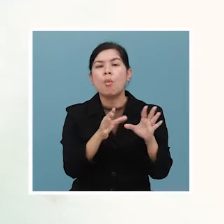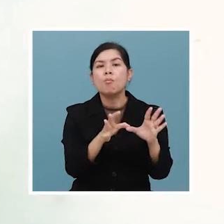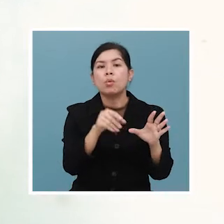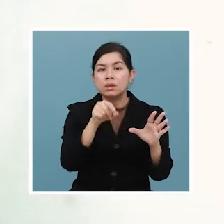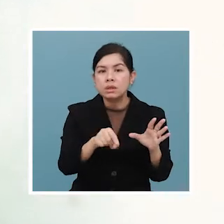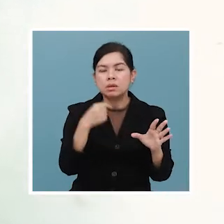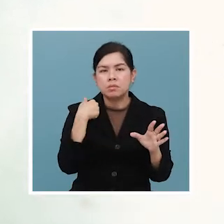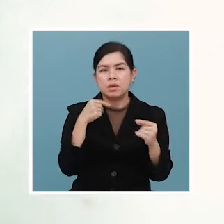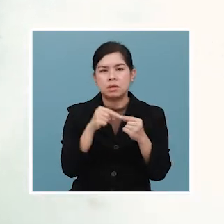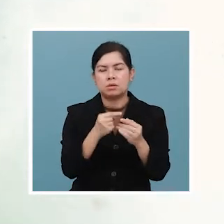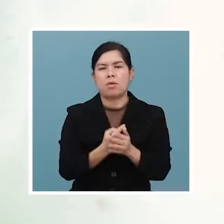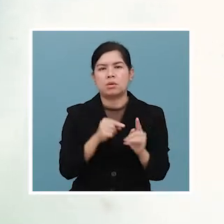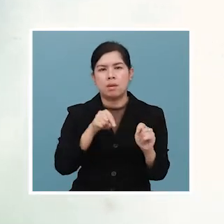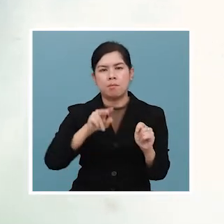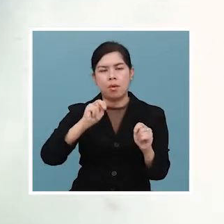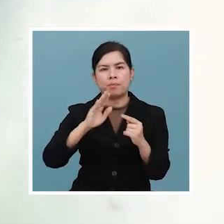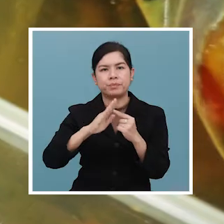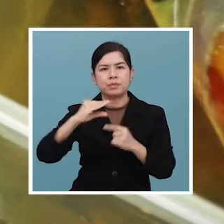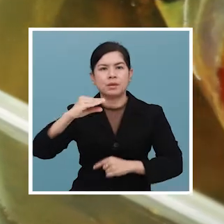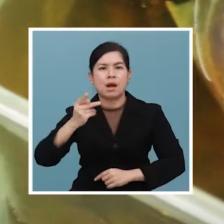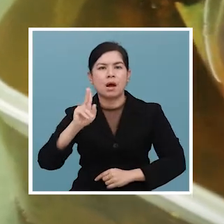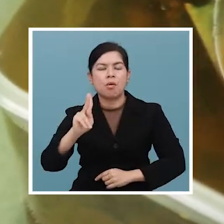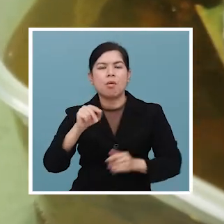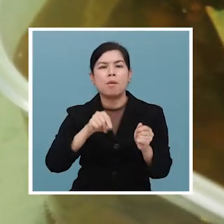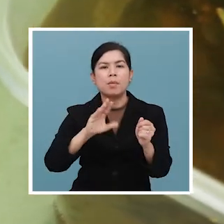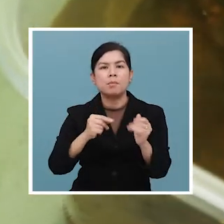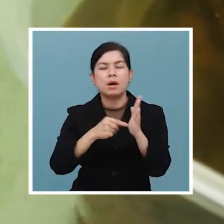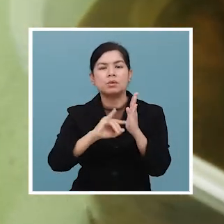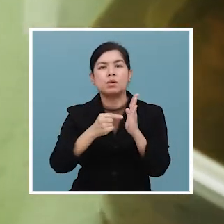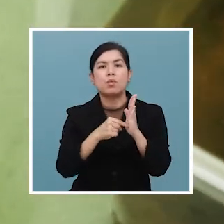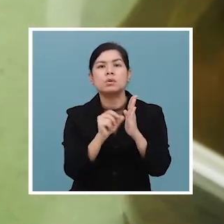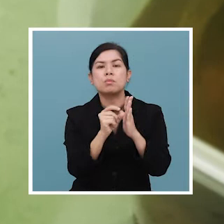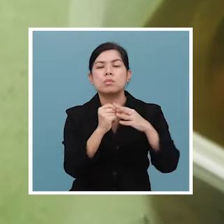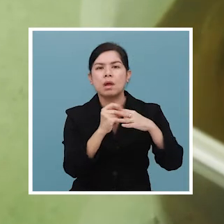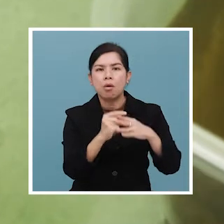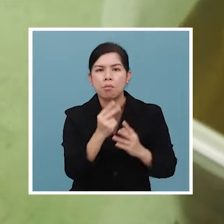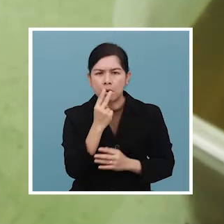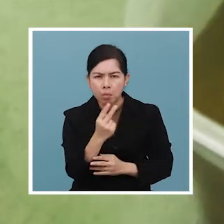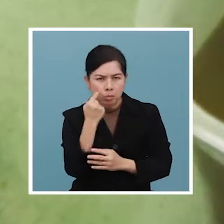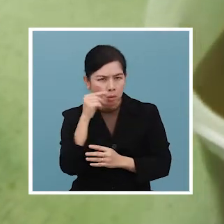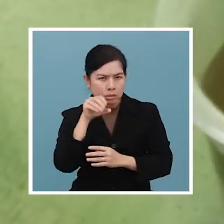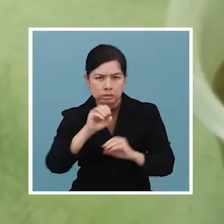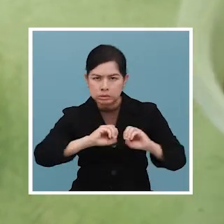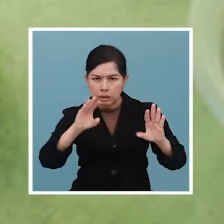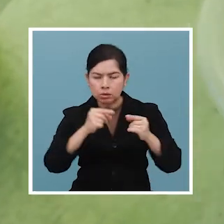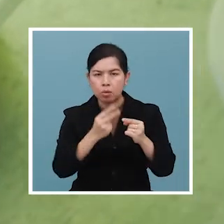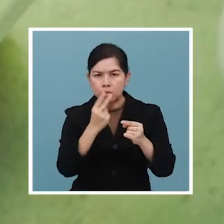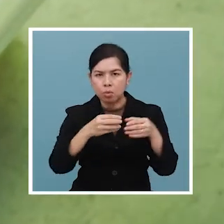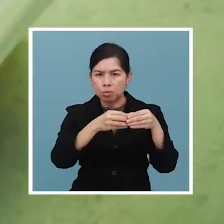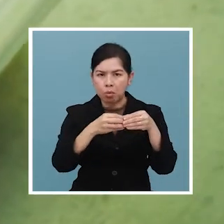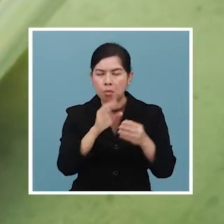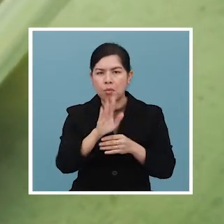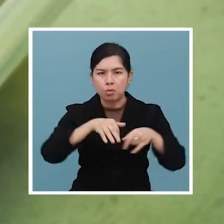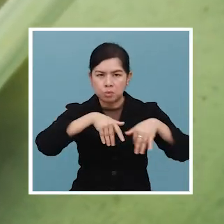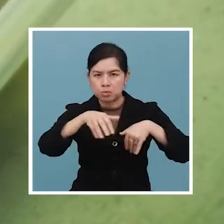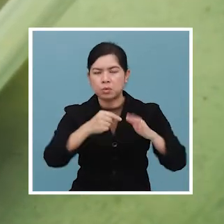มาจากที่นี่นะฮะที่ตำบลนาโคกนะครับอยู่ที่อำเภอเมืองจังหวัดสมุทรสาครแม่วันนี้มาถึงที่สิ่งที่เห็นเขาก็ทำไมถึงเป็นวิสาหกิจชุม